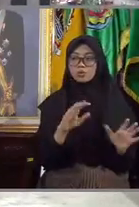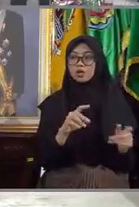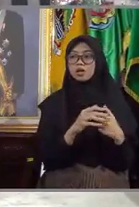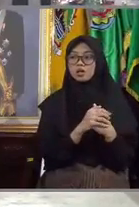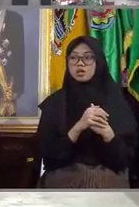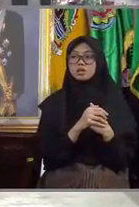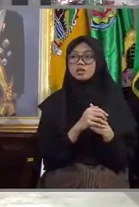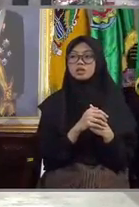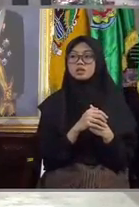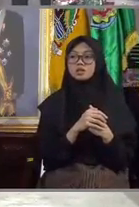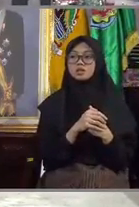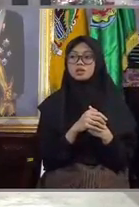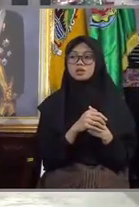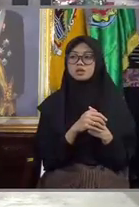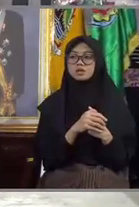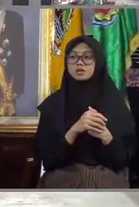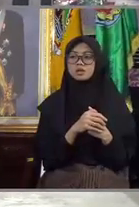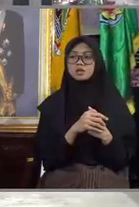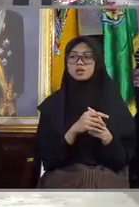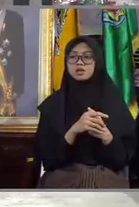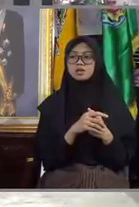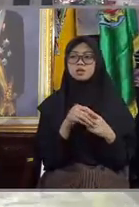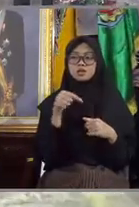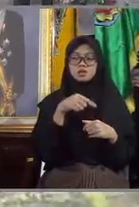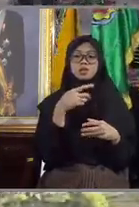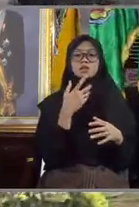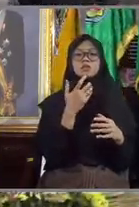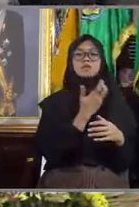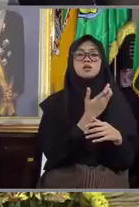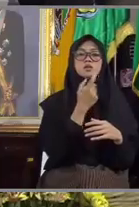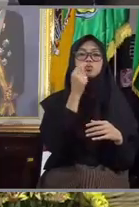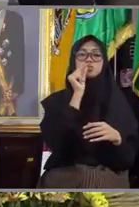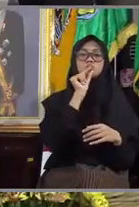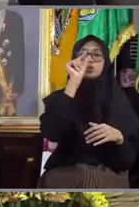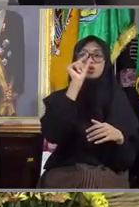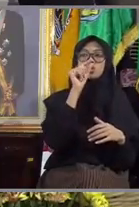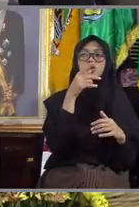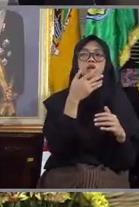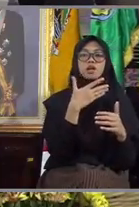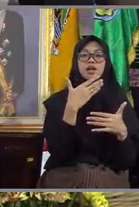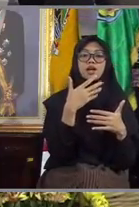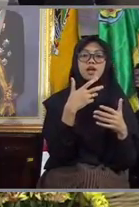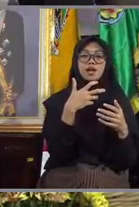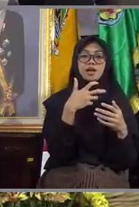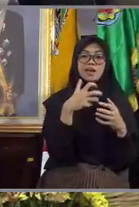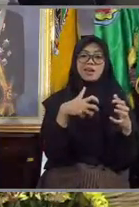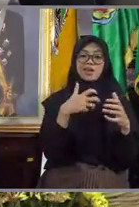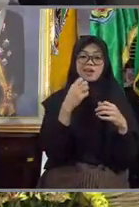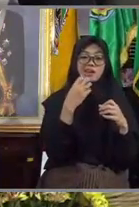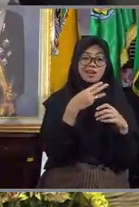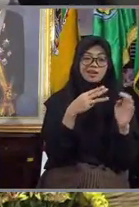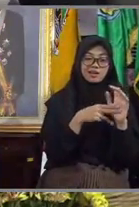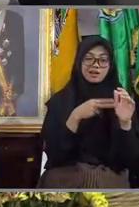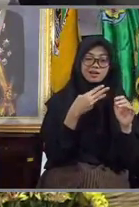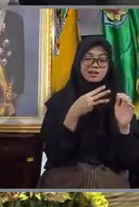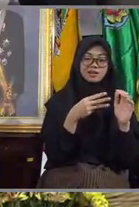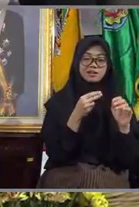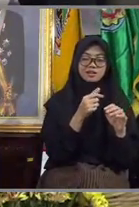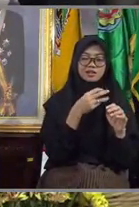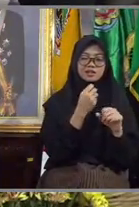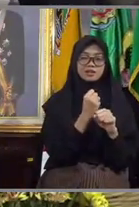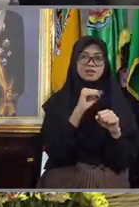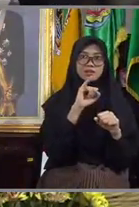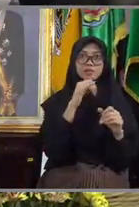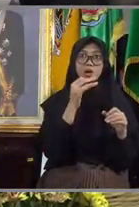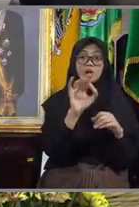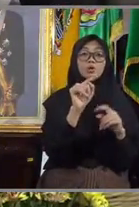ini saya sudah membuat energi terbarukan. Tapi sebenarnya baru kecil. Nah, kalau kemudian ada kesadaran dan ingin dimasukkan dalam